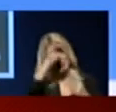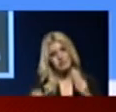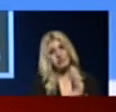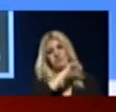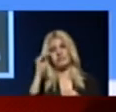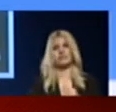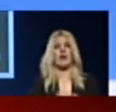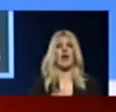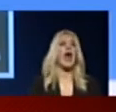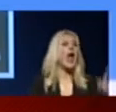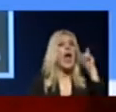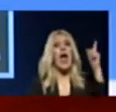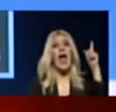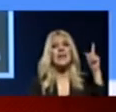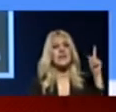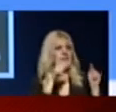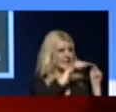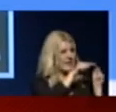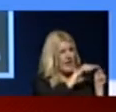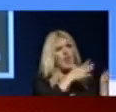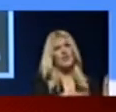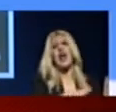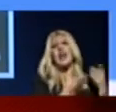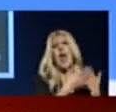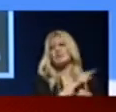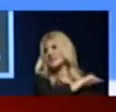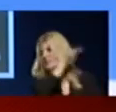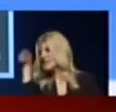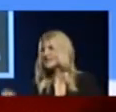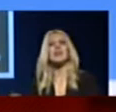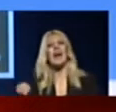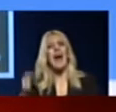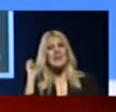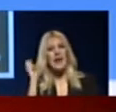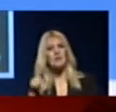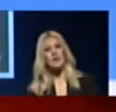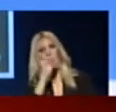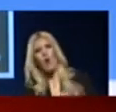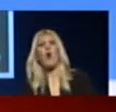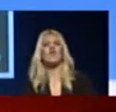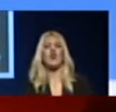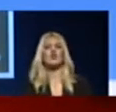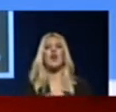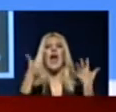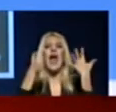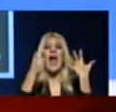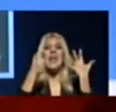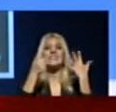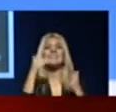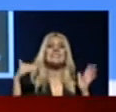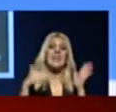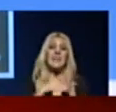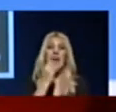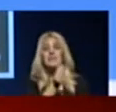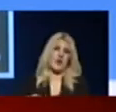1 στα 10 βράδια να έρθει κάποιος στην Καλαμάτα, μόνο από εμάς θα είναι δυνητικά 60.000 επιπλέον επισκέπτης